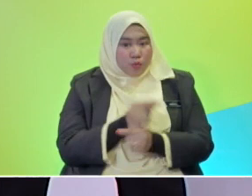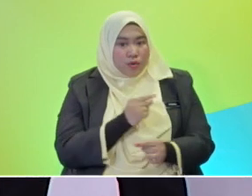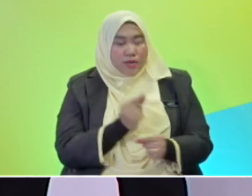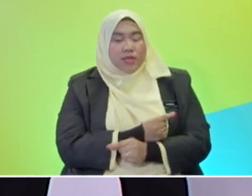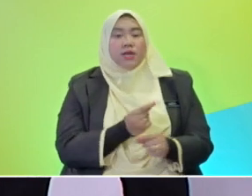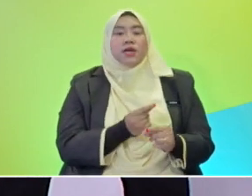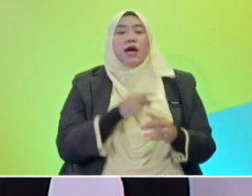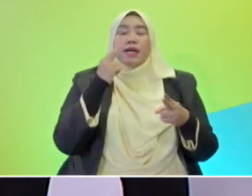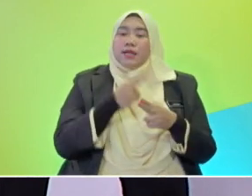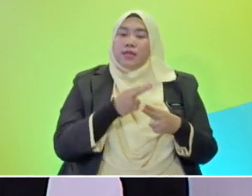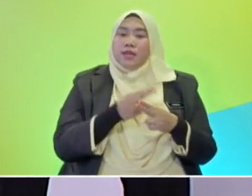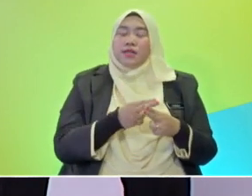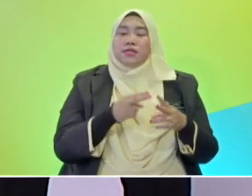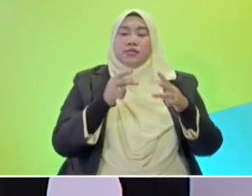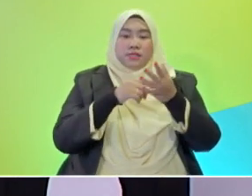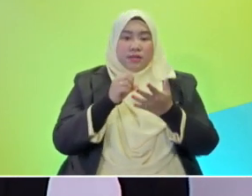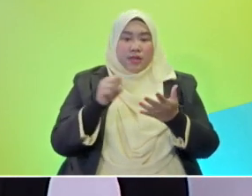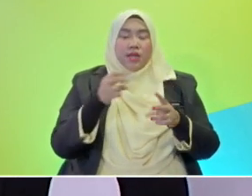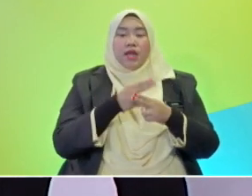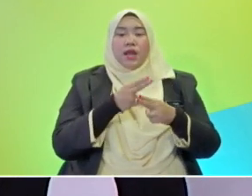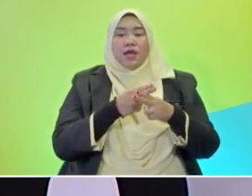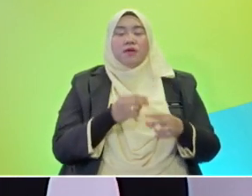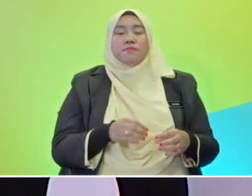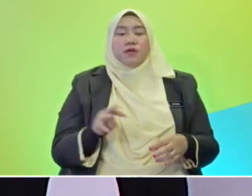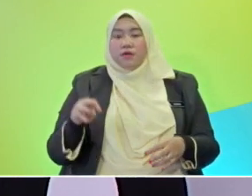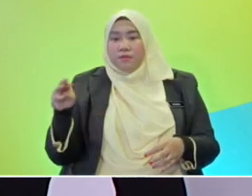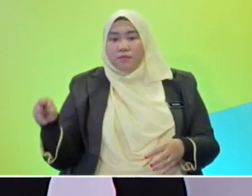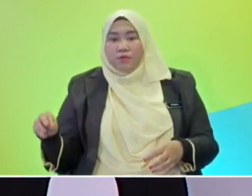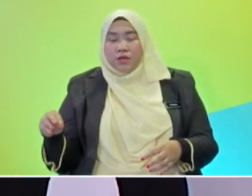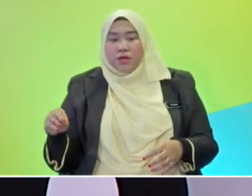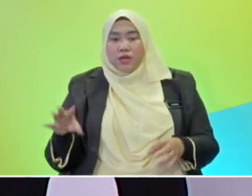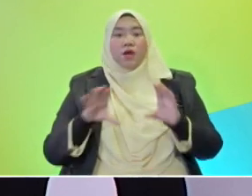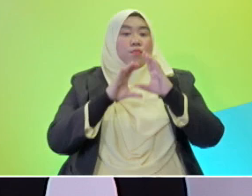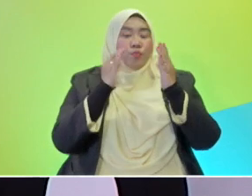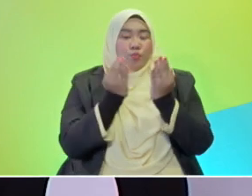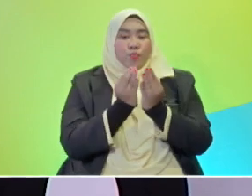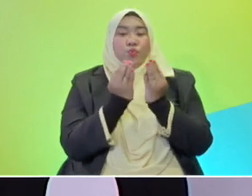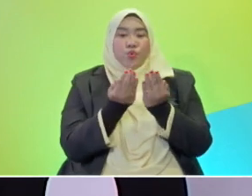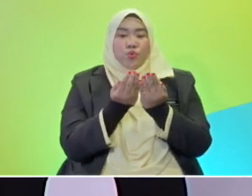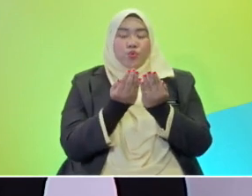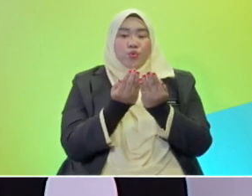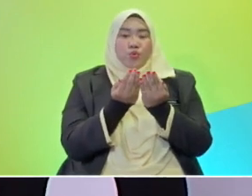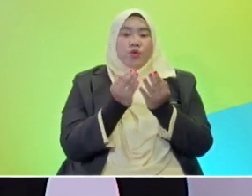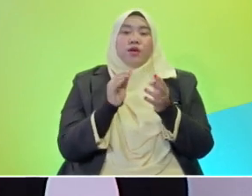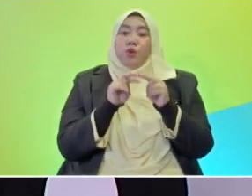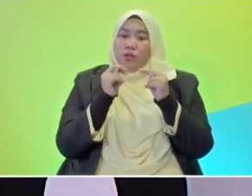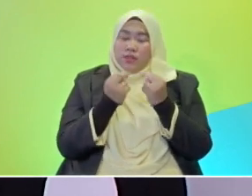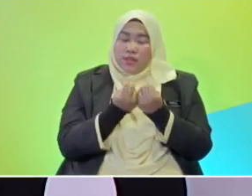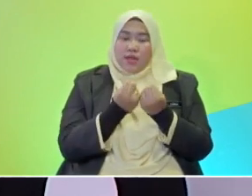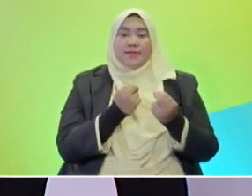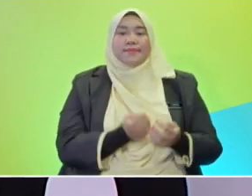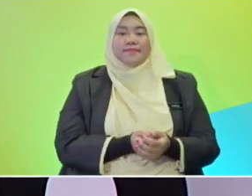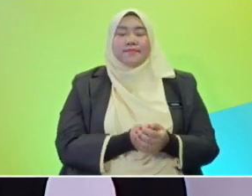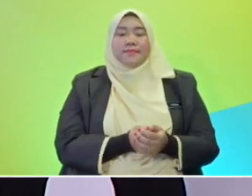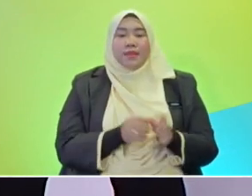dan juga guru-guru di luasannya boleh menggunakan buku catatan mengikut kreativity guru Ceko